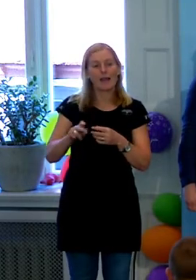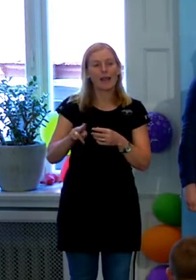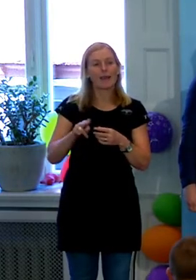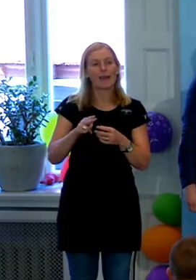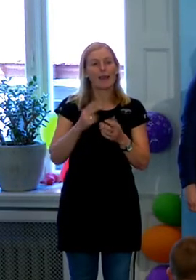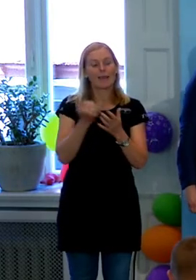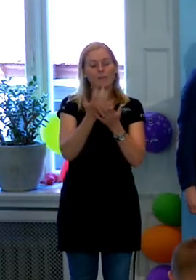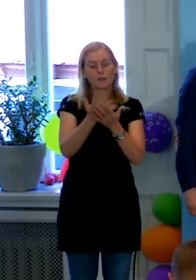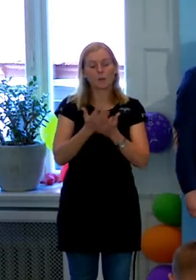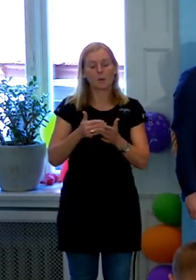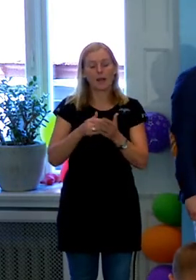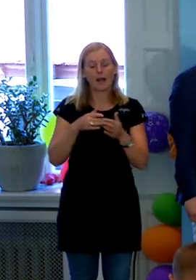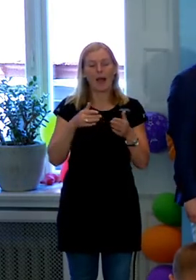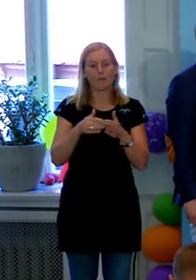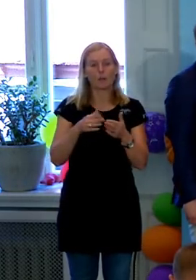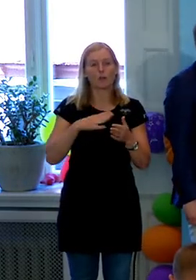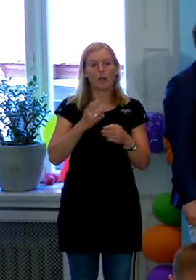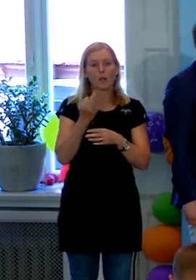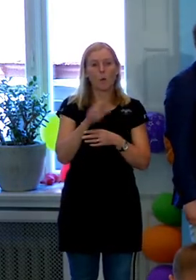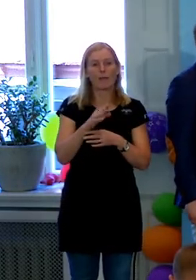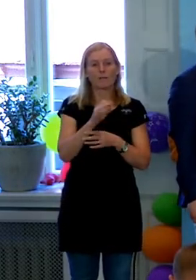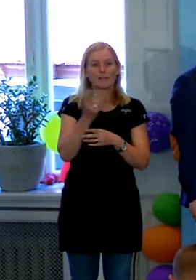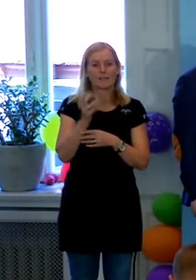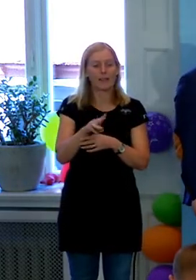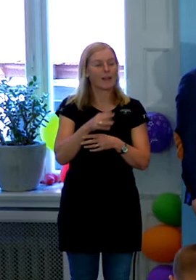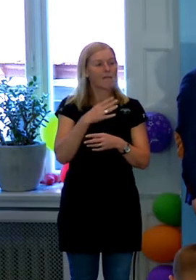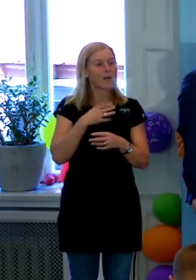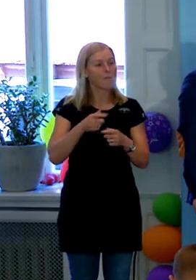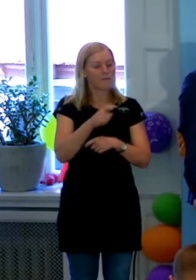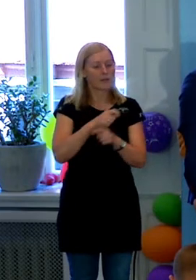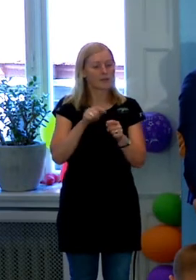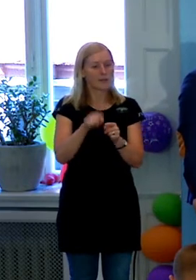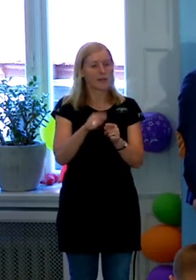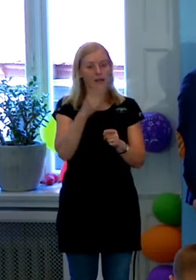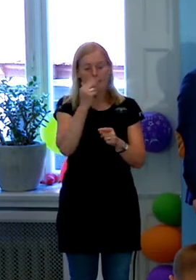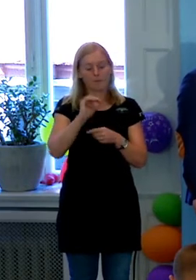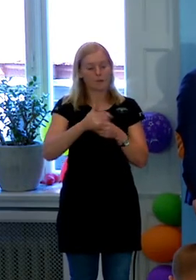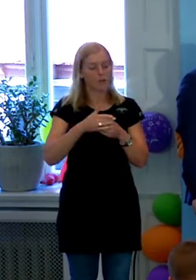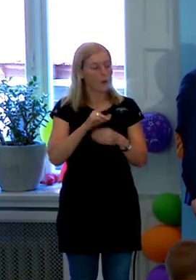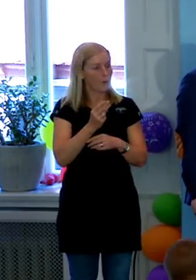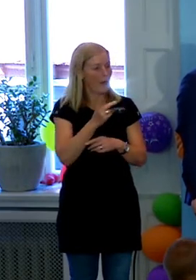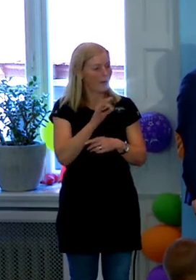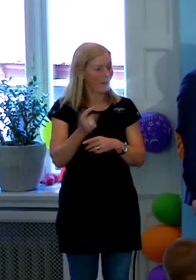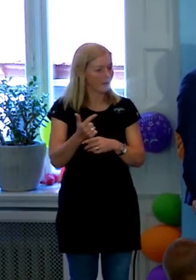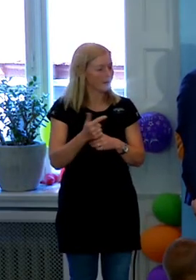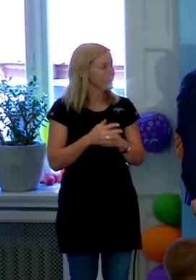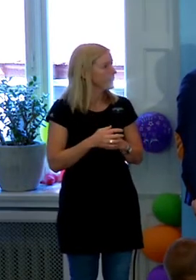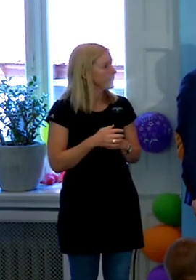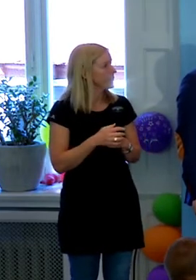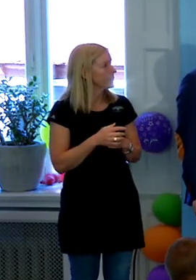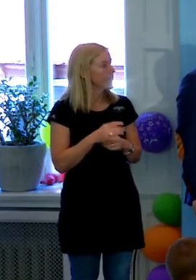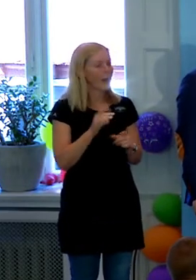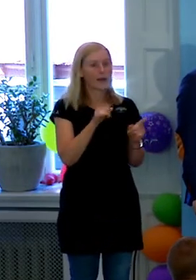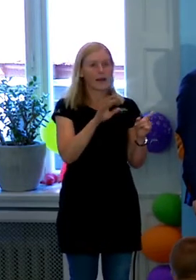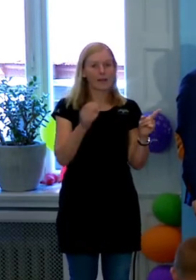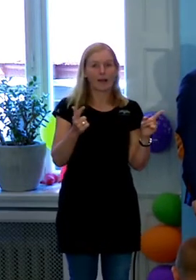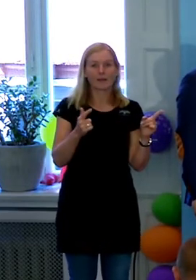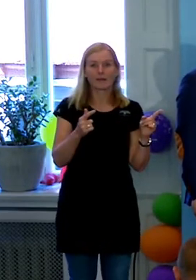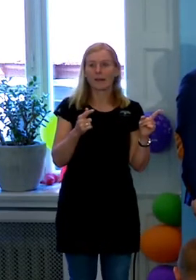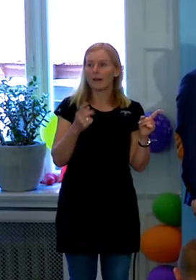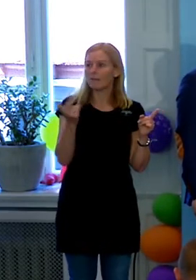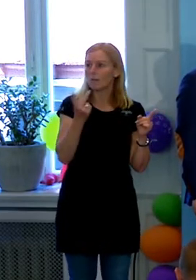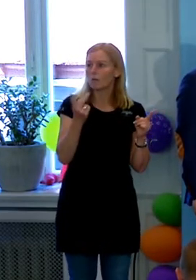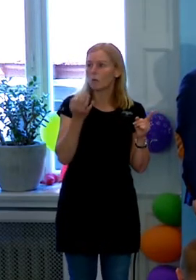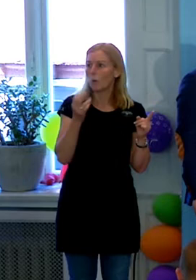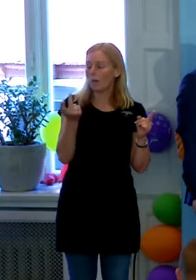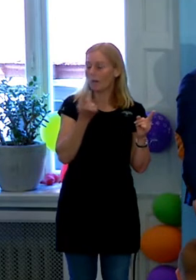Bristfällig infrastruktur till hamnarna, tycker Johan Restin. Vem ska finansiera detta? Vi tar ett snabbt svar på den, Lennart. Ja, det ska väl du och jag göra över skattsedeln, Johan.